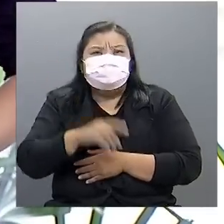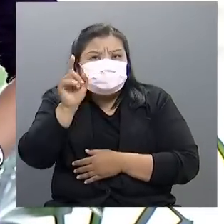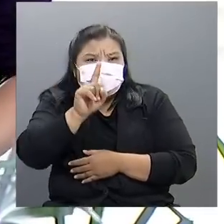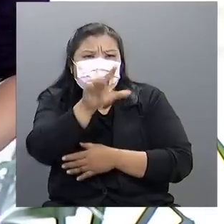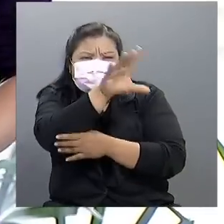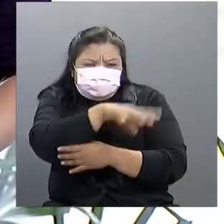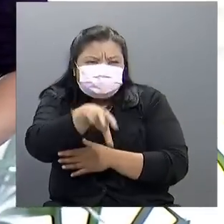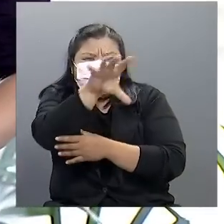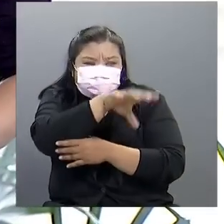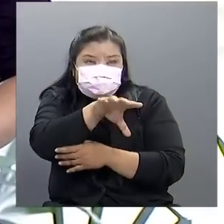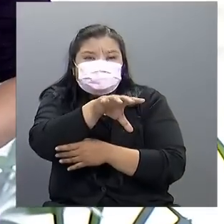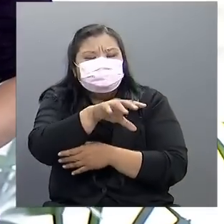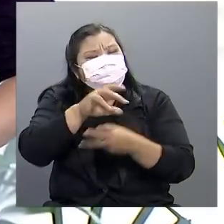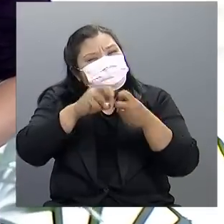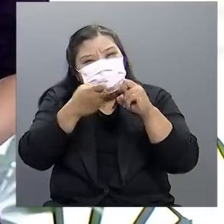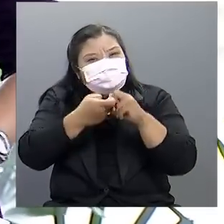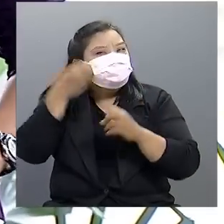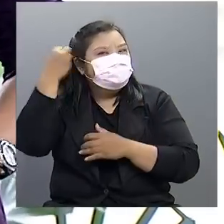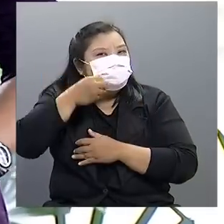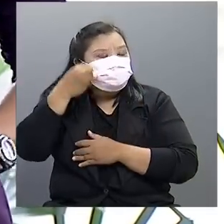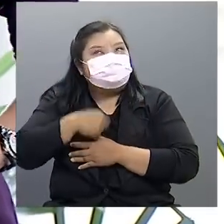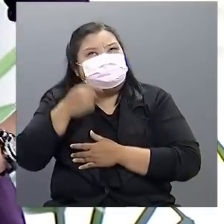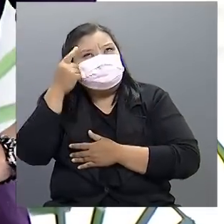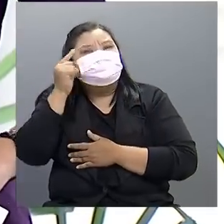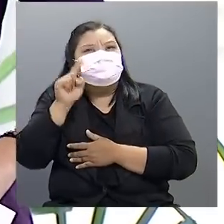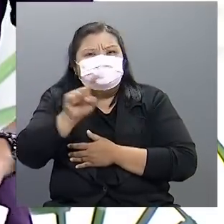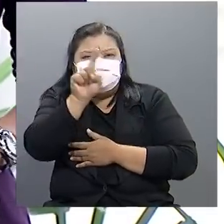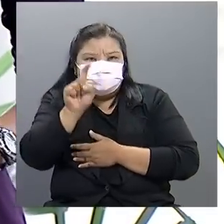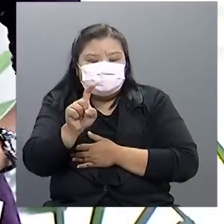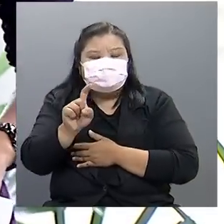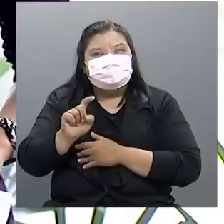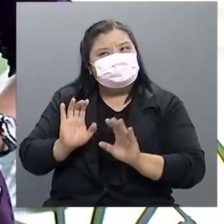นะคะเราต้องรู้ทันจิ ๆ นะคะ กลมมสาชีพเหล่านี้